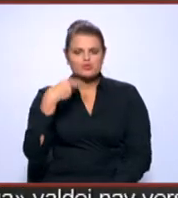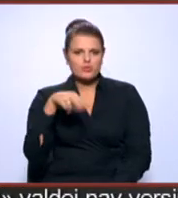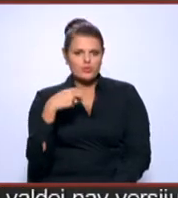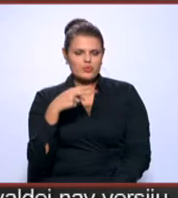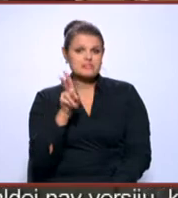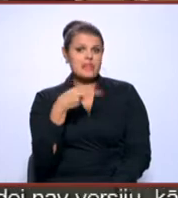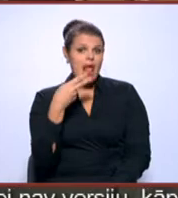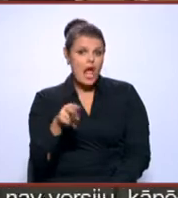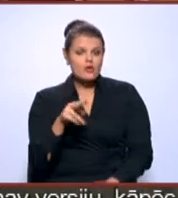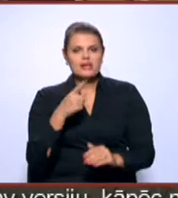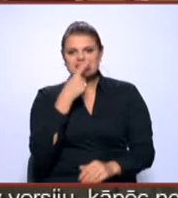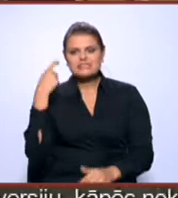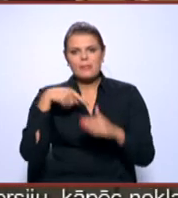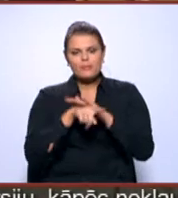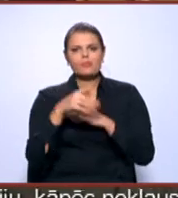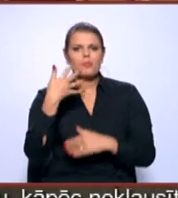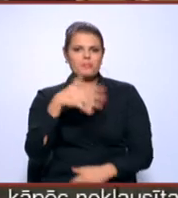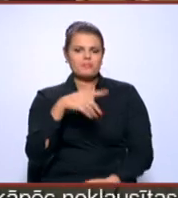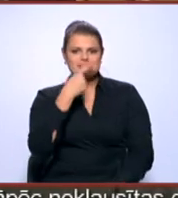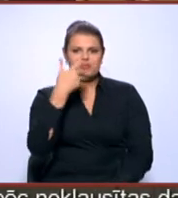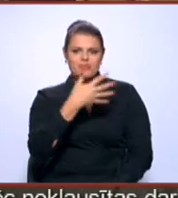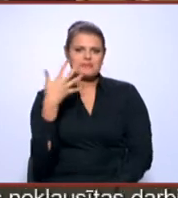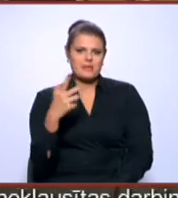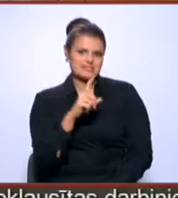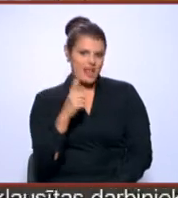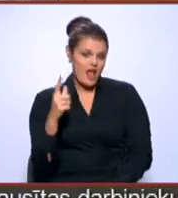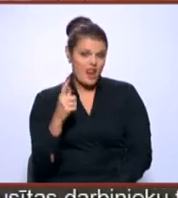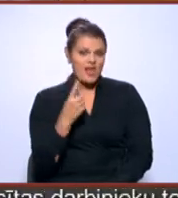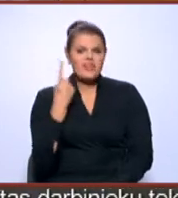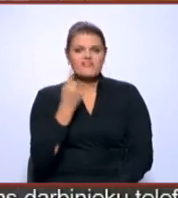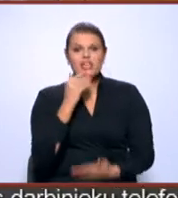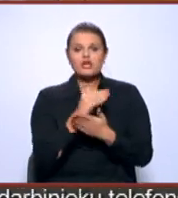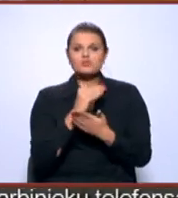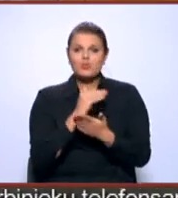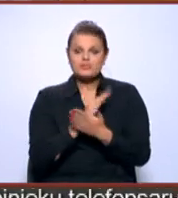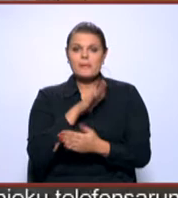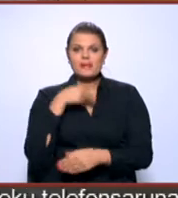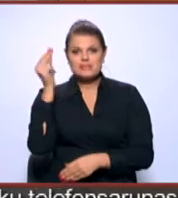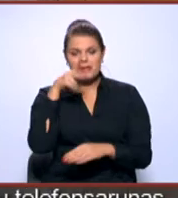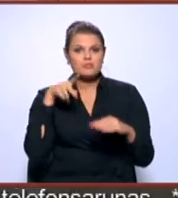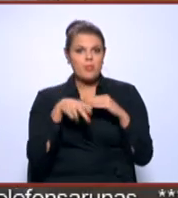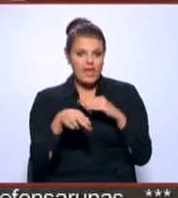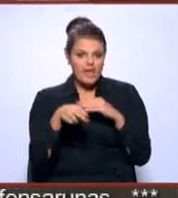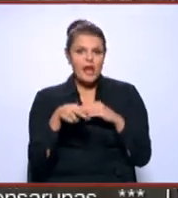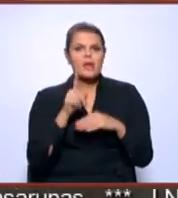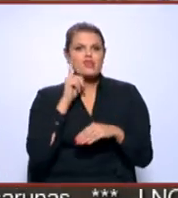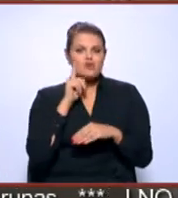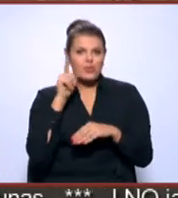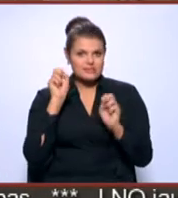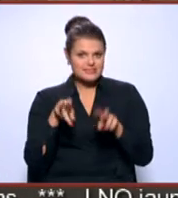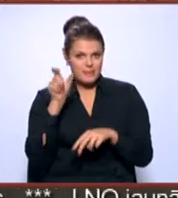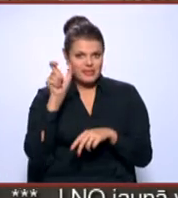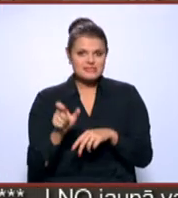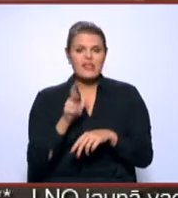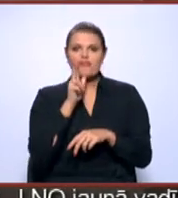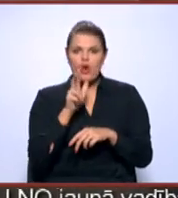220 eiro jeb 155 latu apmērā. Vienīgais nosacījums pēc mācību beigām jaunajam